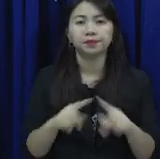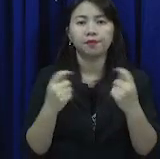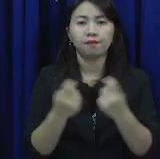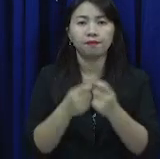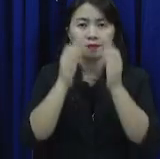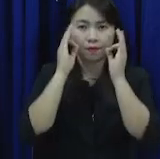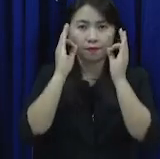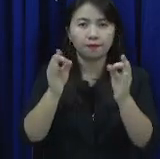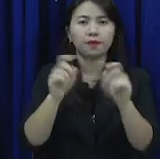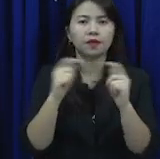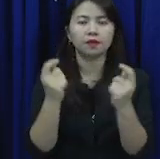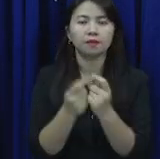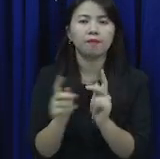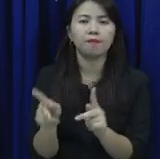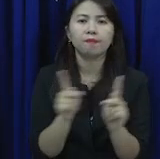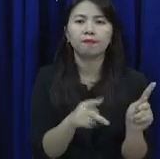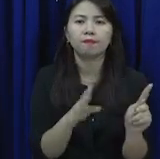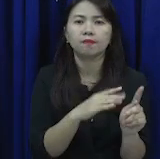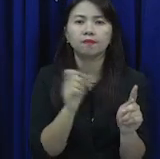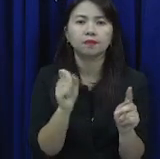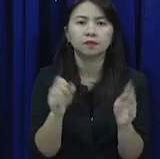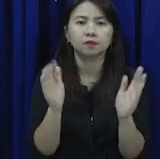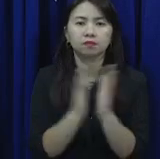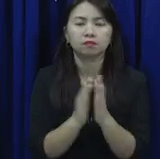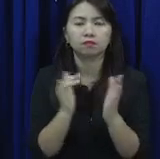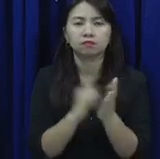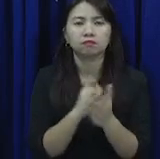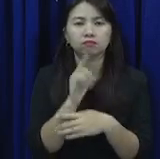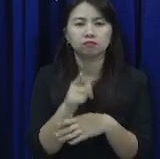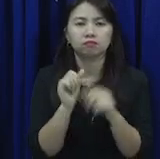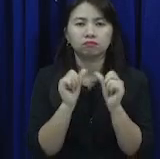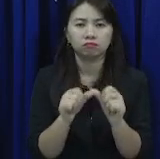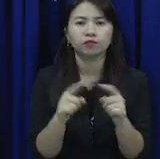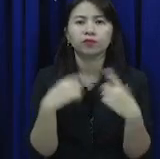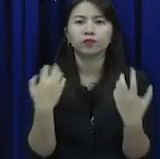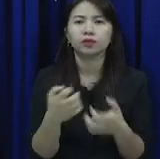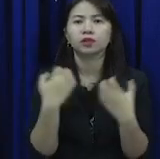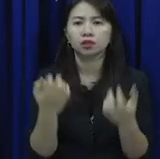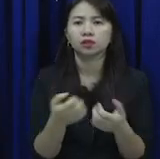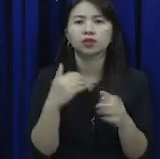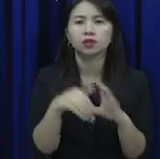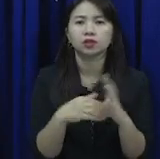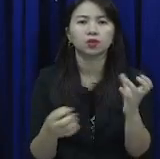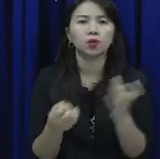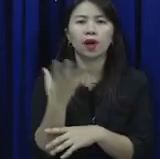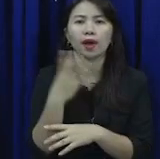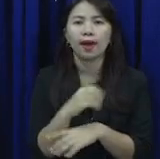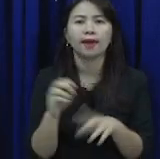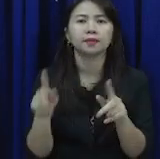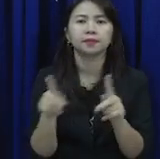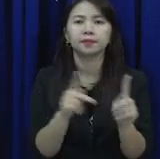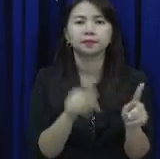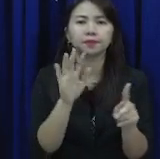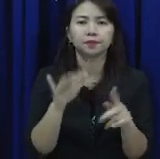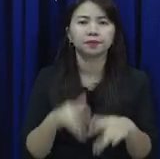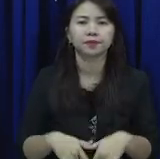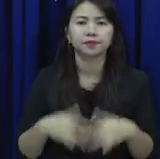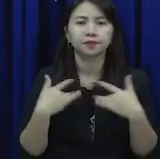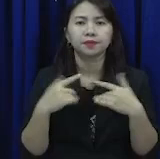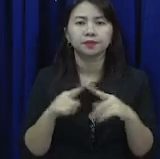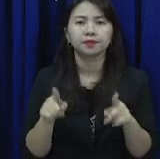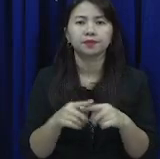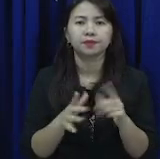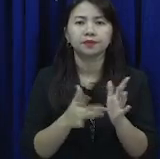preparation and prayerfully ay patuloy kayong mag-enjoy sa paglago ninyo at pagc niyo sa Christian life ninyo see you